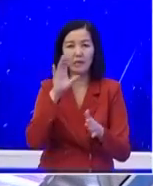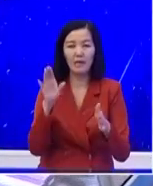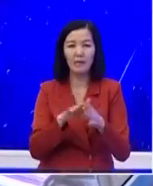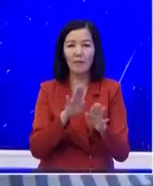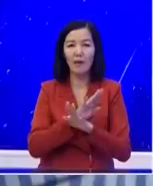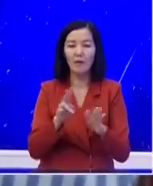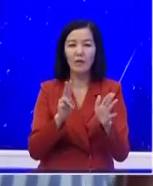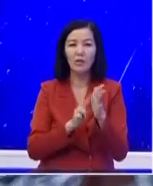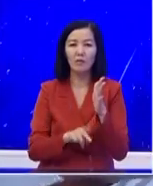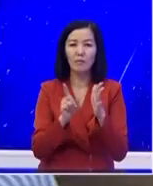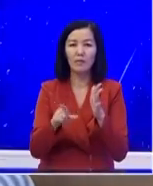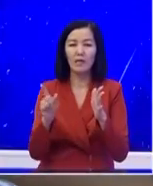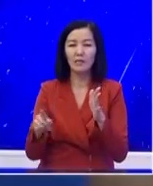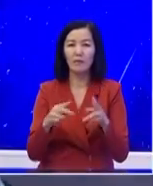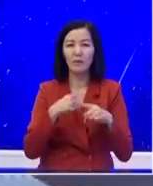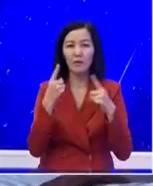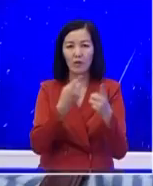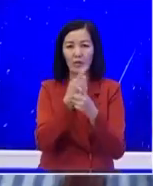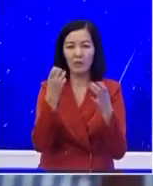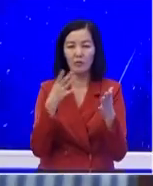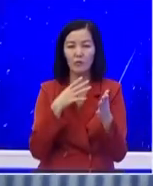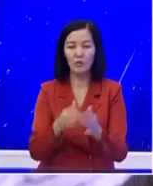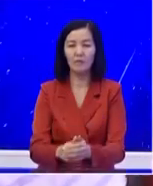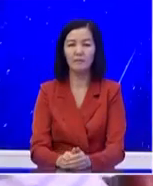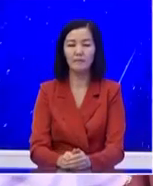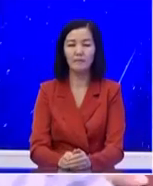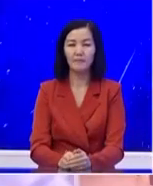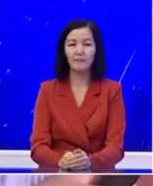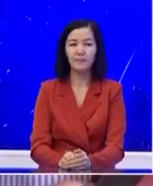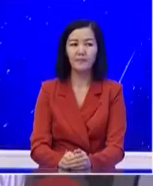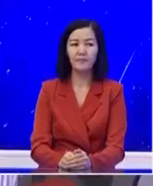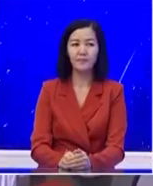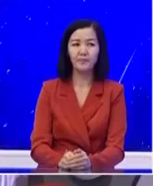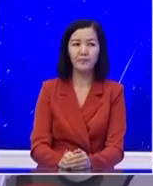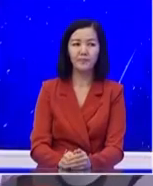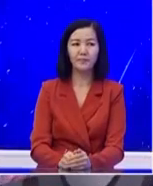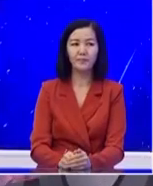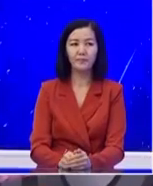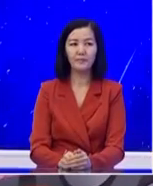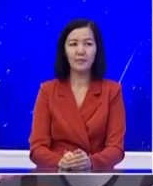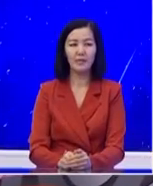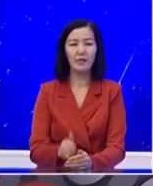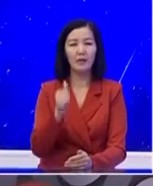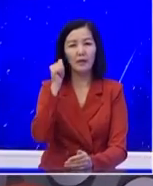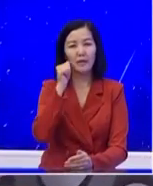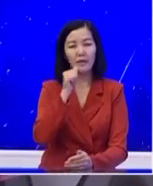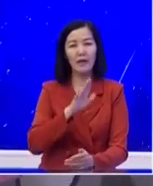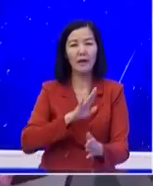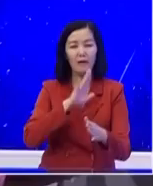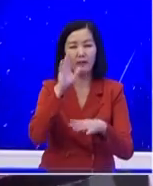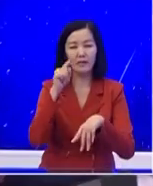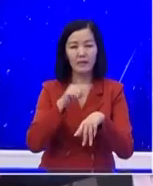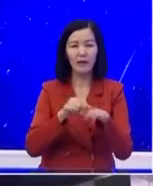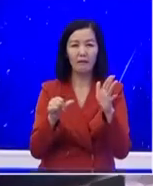сақтамаған үшін 70-ден аса азаматқа ескерту жасалды. Ертеңгісін сағат 6-та келеді, 7:30 үшін